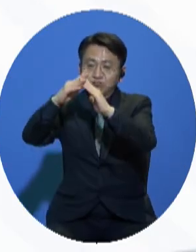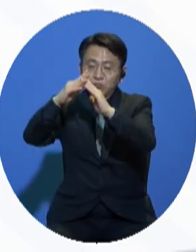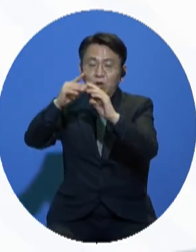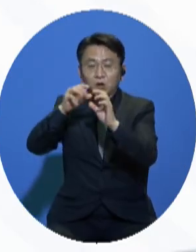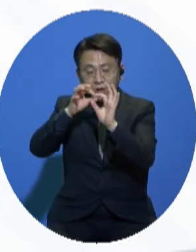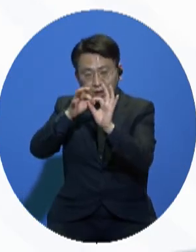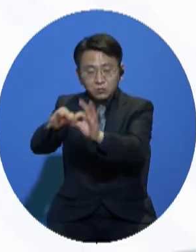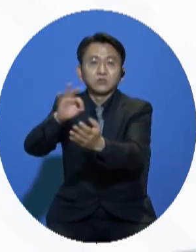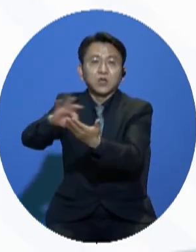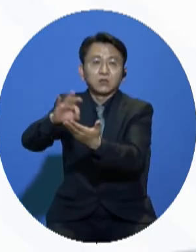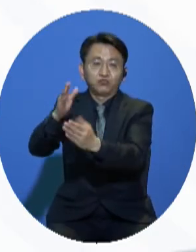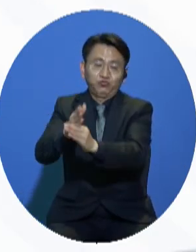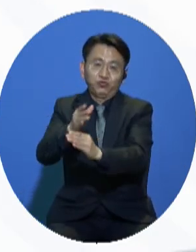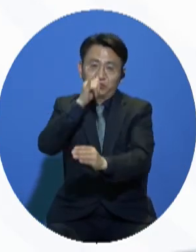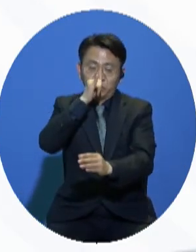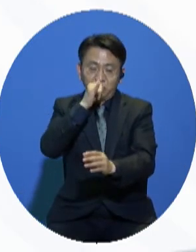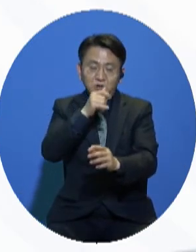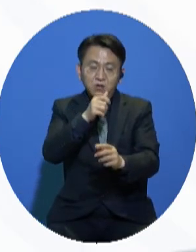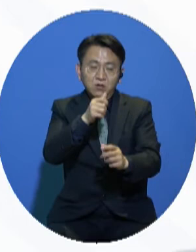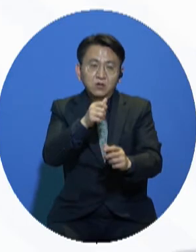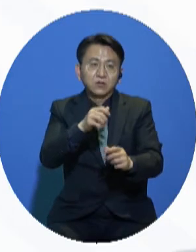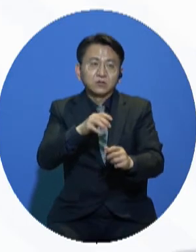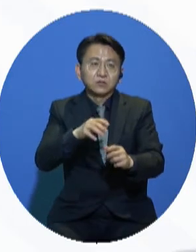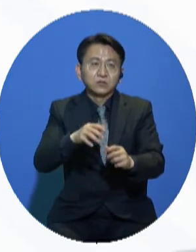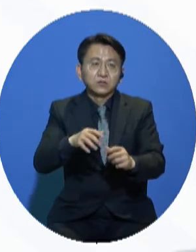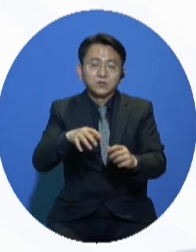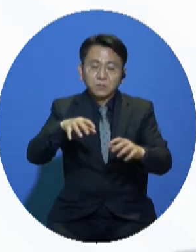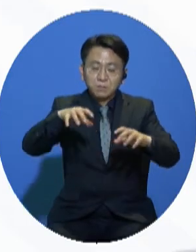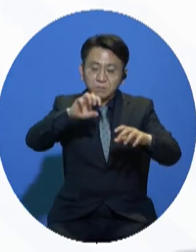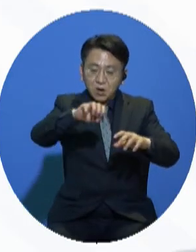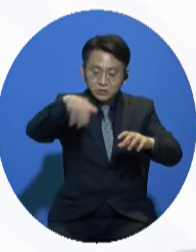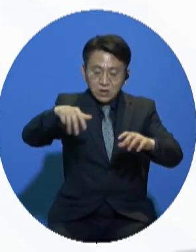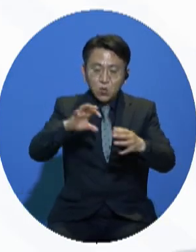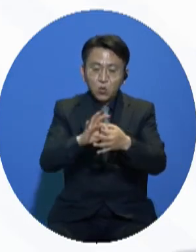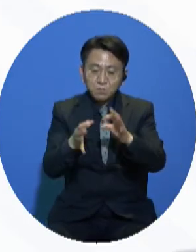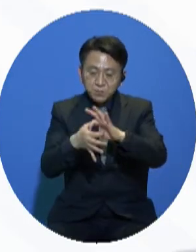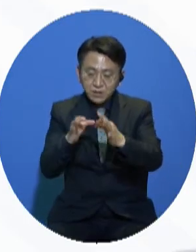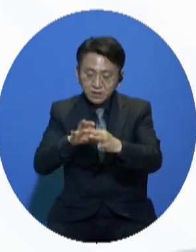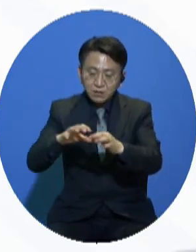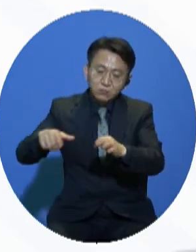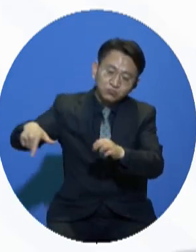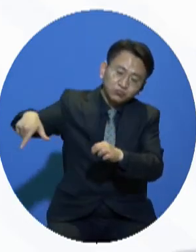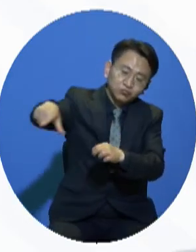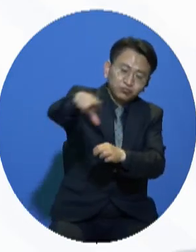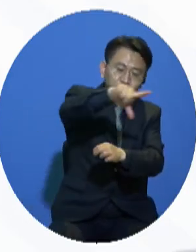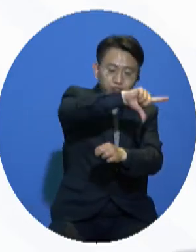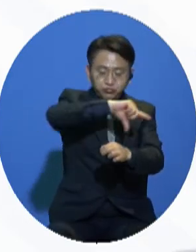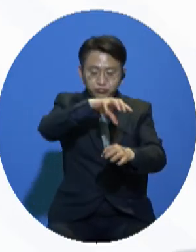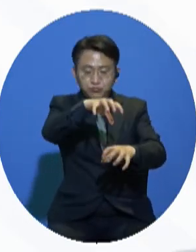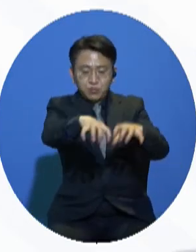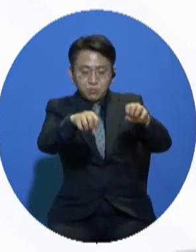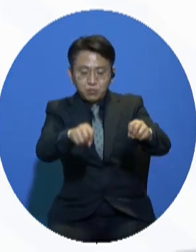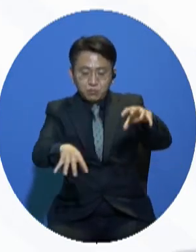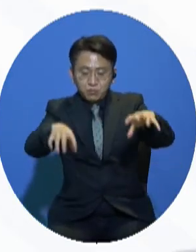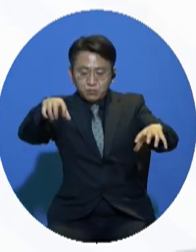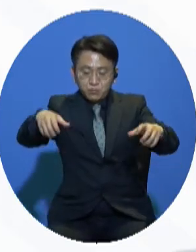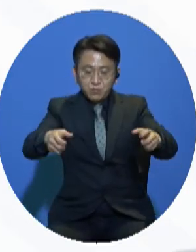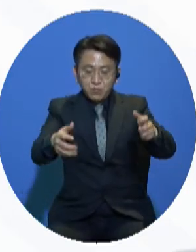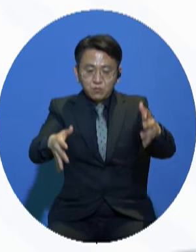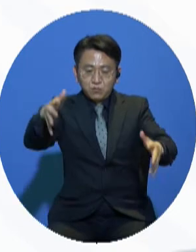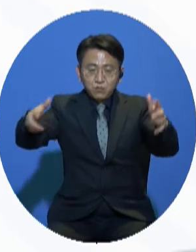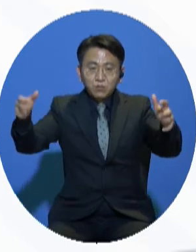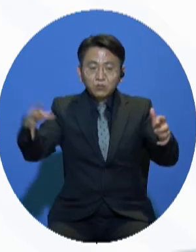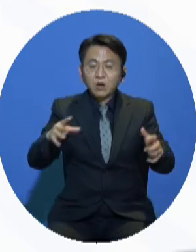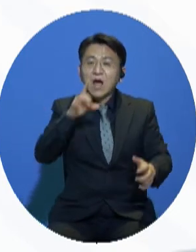시설들도 많습니다. 세계적인 경기장들이 이 평창 올림픽 플라자에 구축이 되었고 또 강릉 올림픽